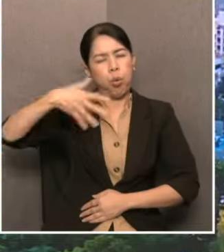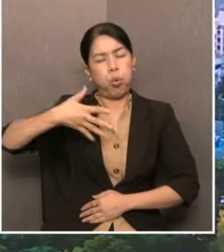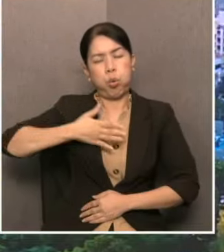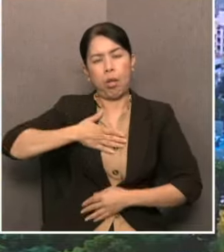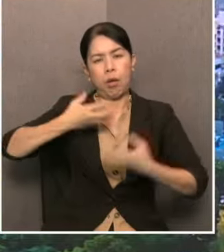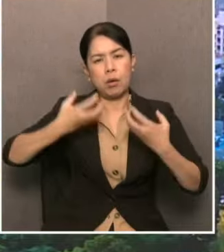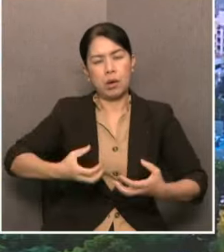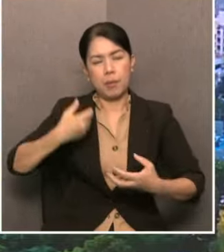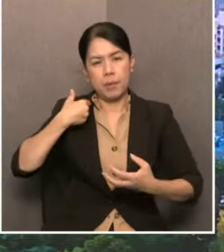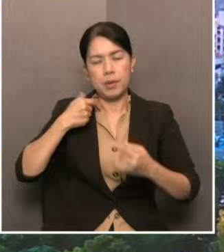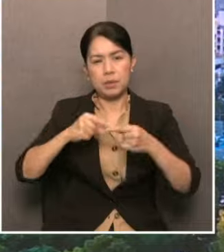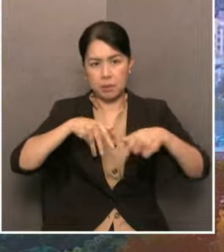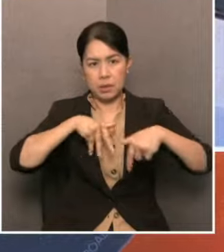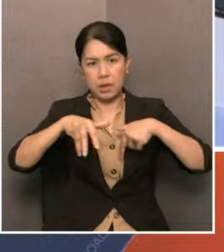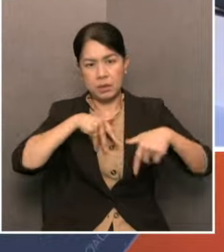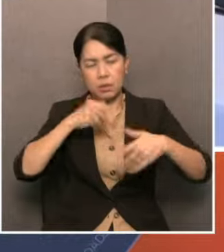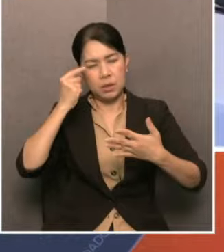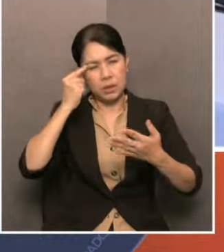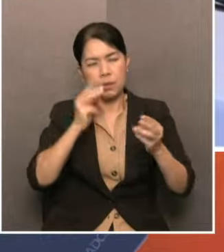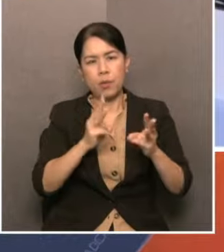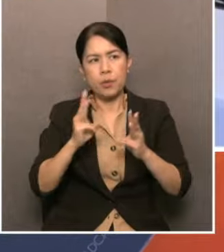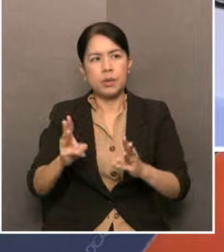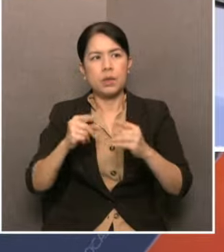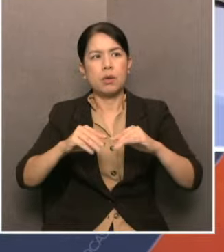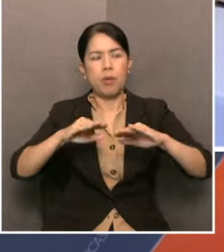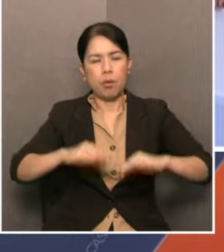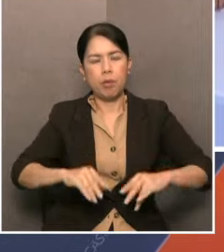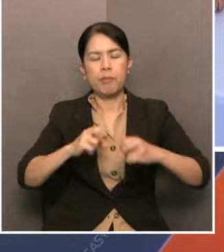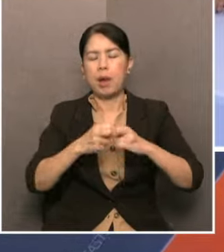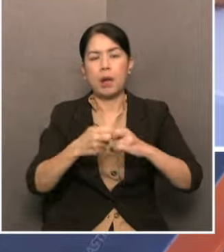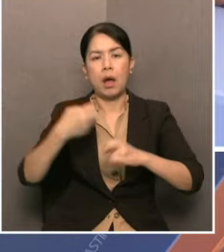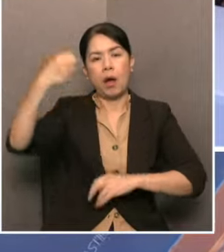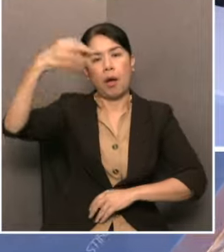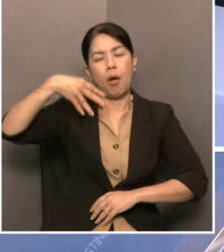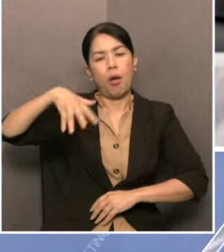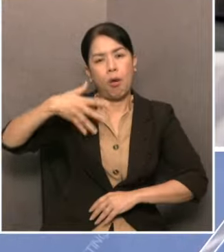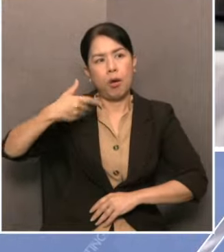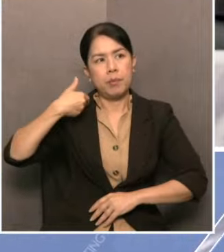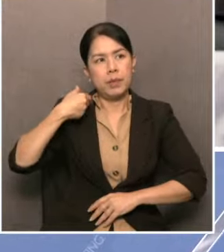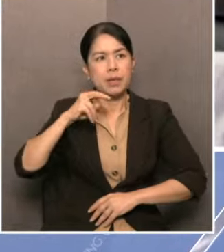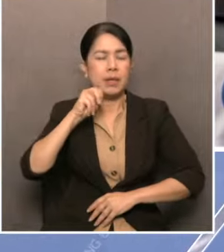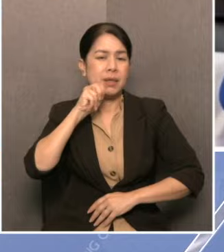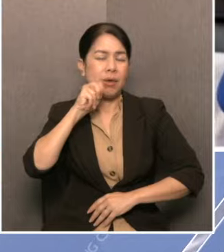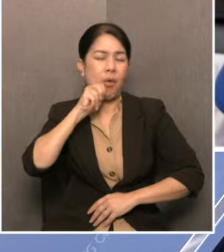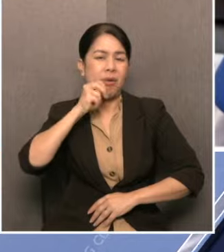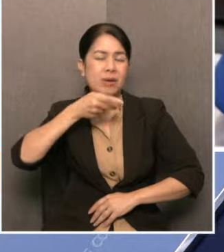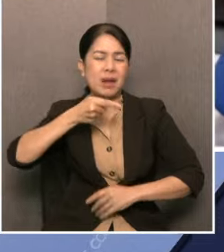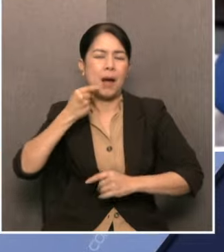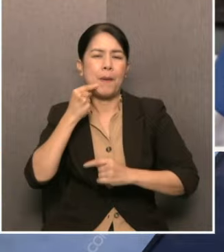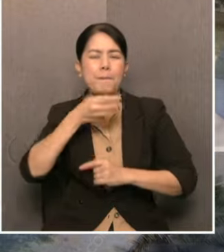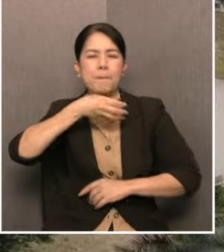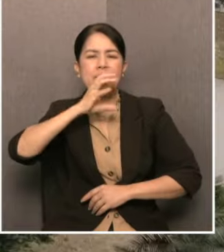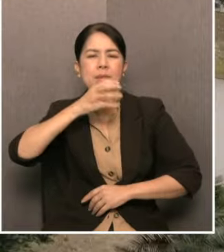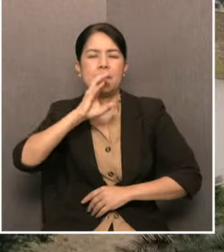ส่งผลทำให้ประชาชนกต้หาทางคลายร้อนชงนไสัรีมกขายดี น้เยนเย็นใส่น้ำแขงเยๆ แนี้ก็ขายดีเป็อย่างมากคร